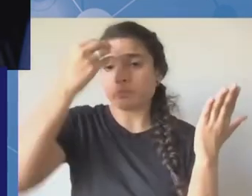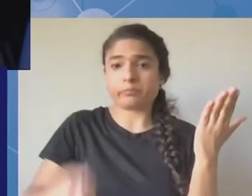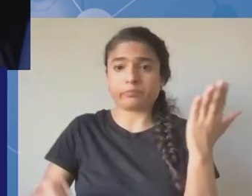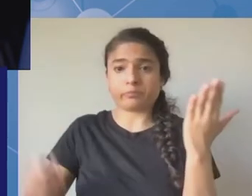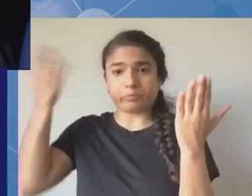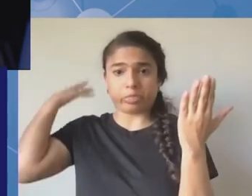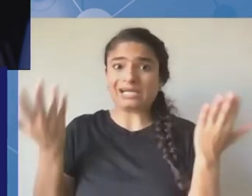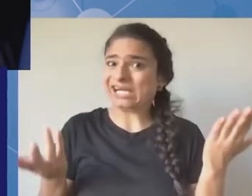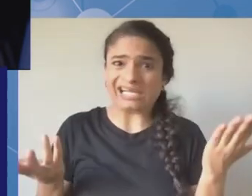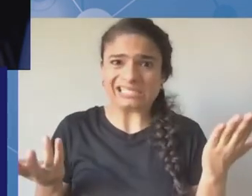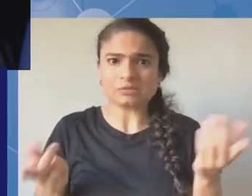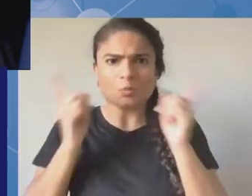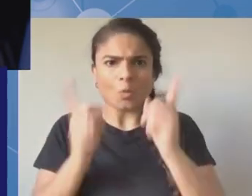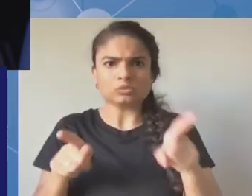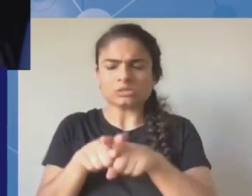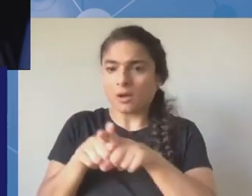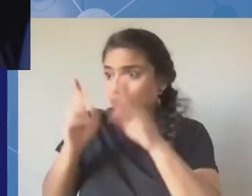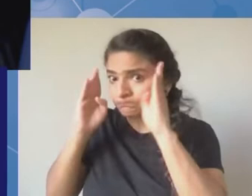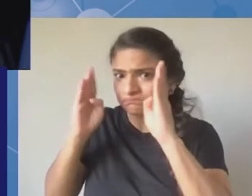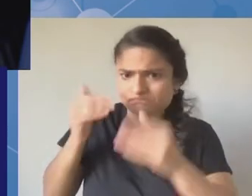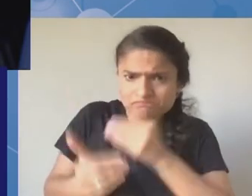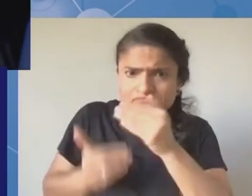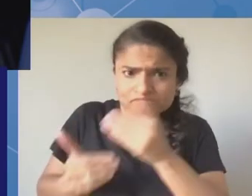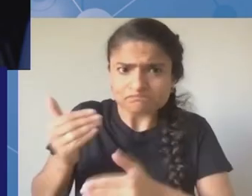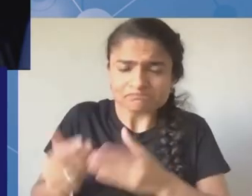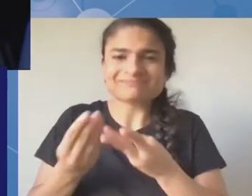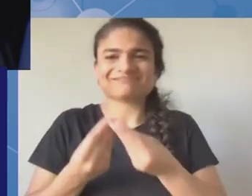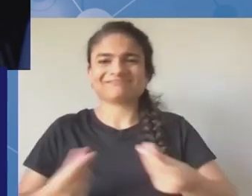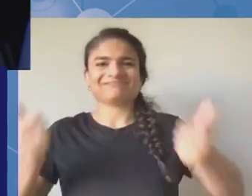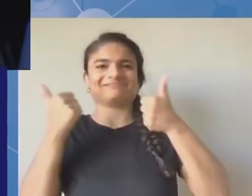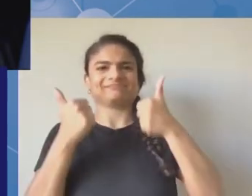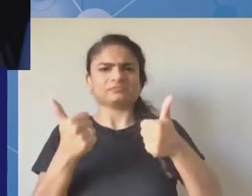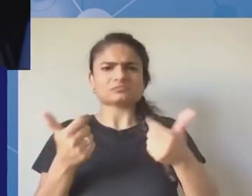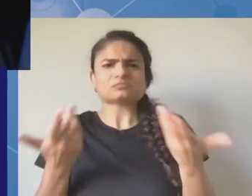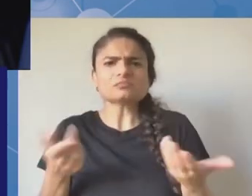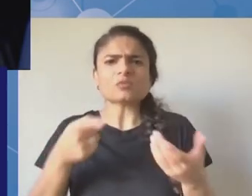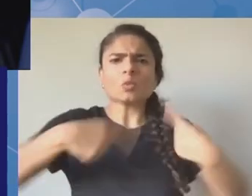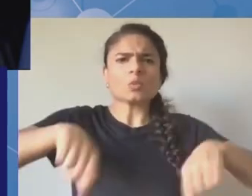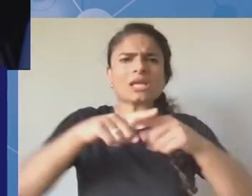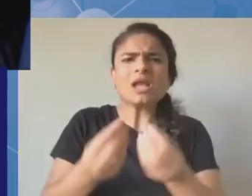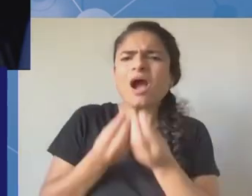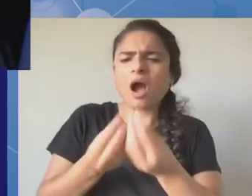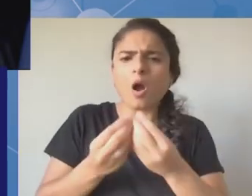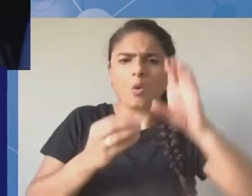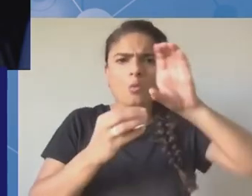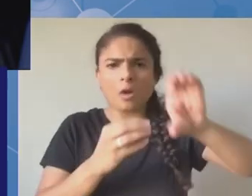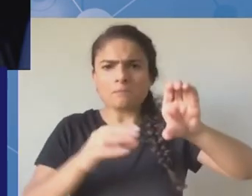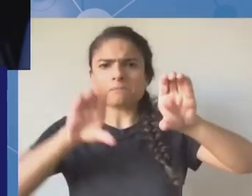أكبر، فيرجى اعتبار مثل هذه التوصية أن تكون كل جلسة